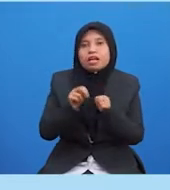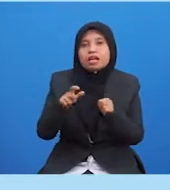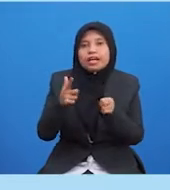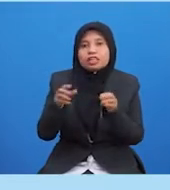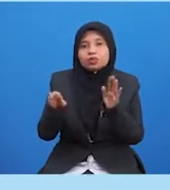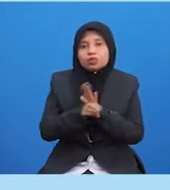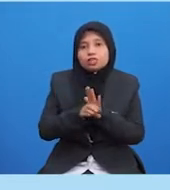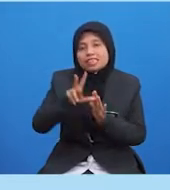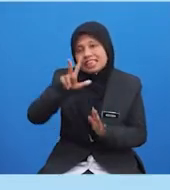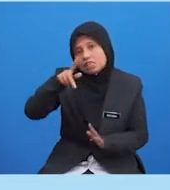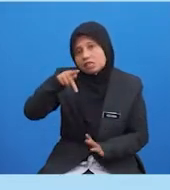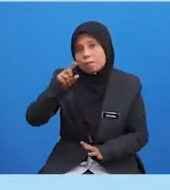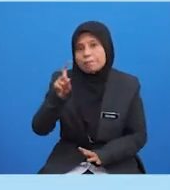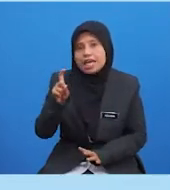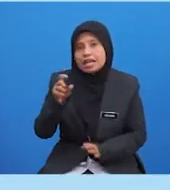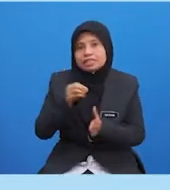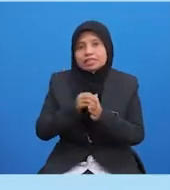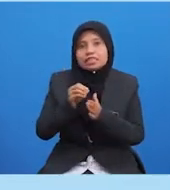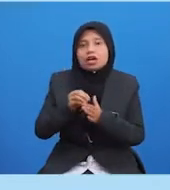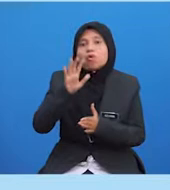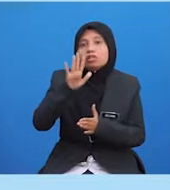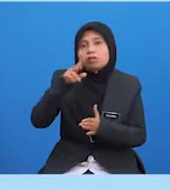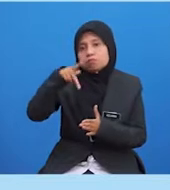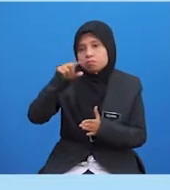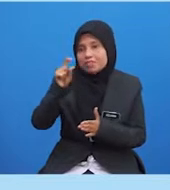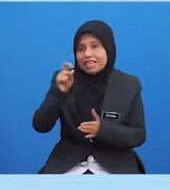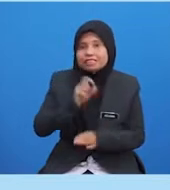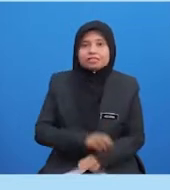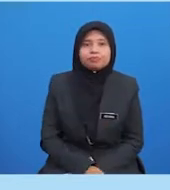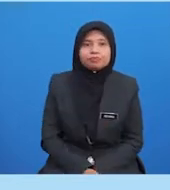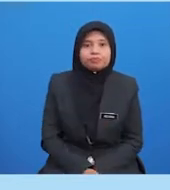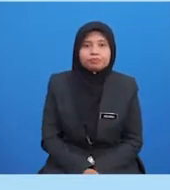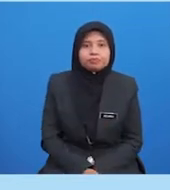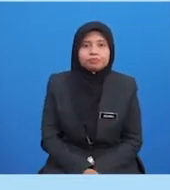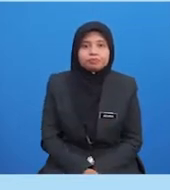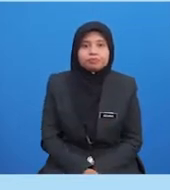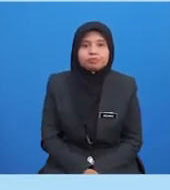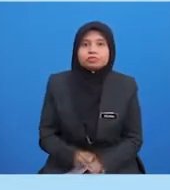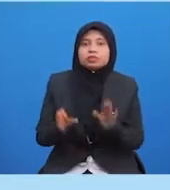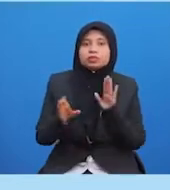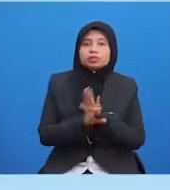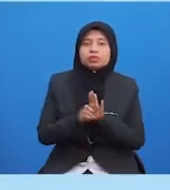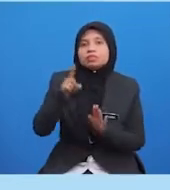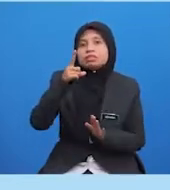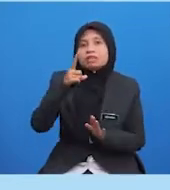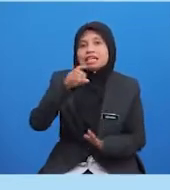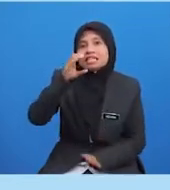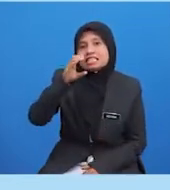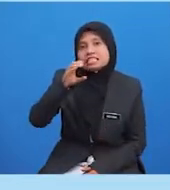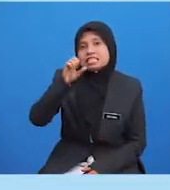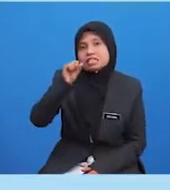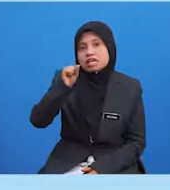seperti 3 piksel atau 5 piksel. Contoh 11